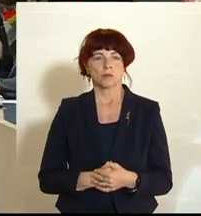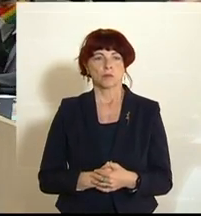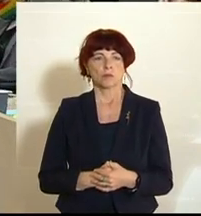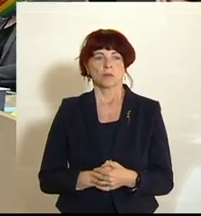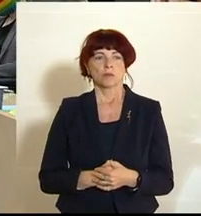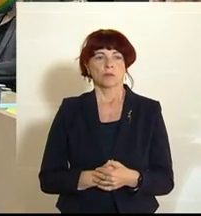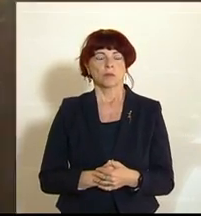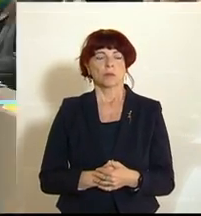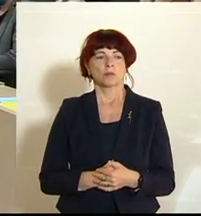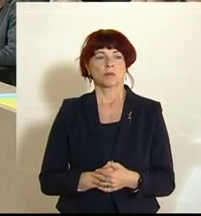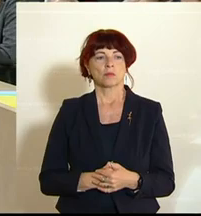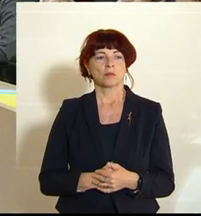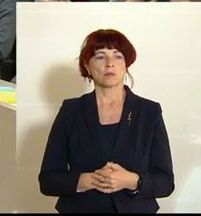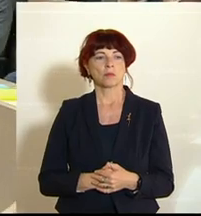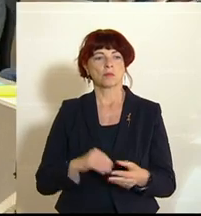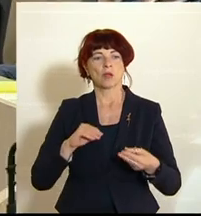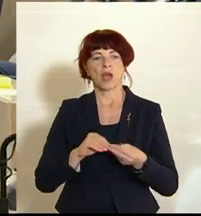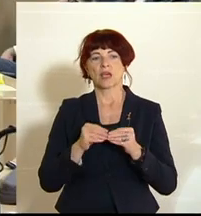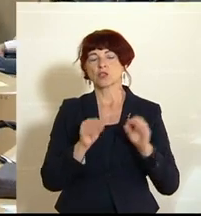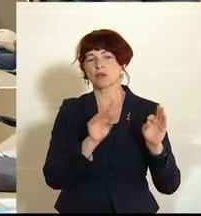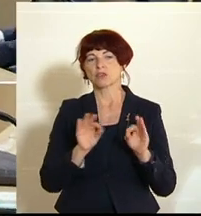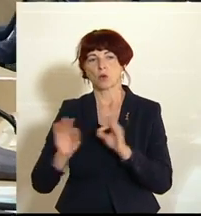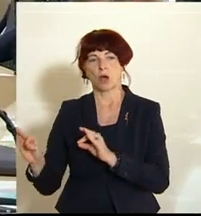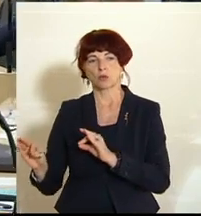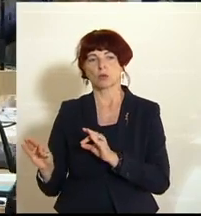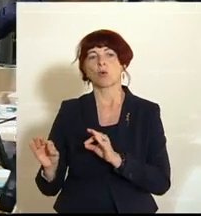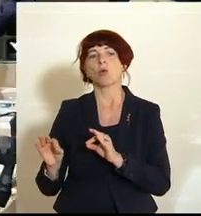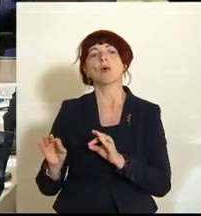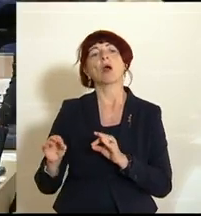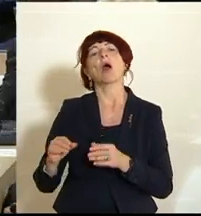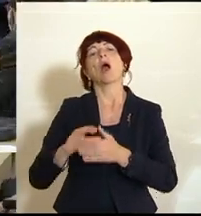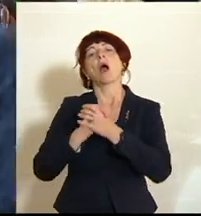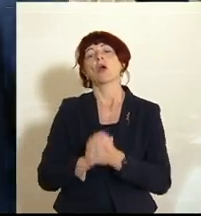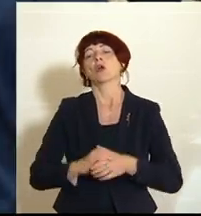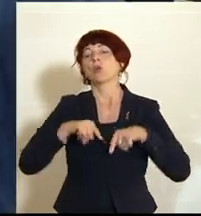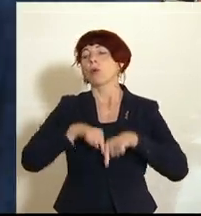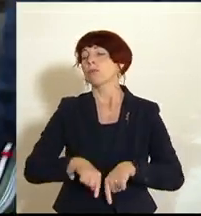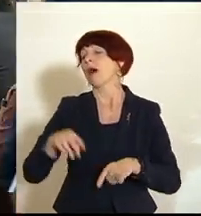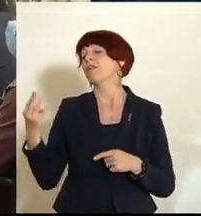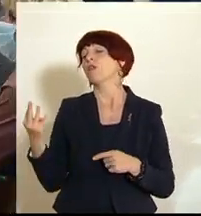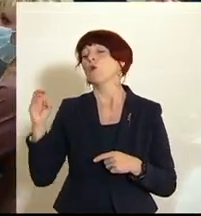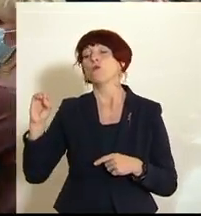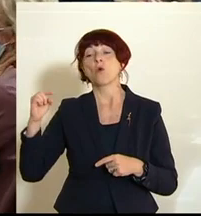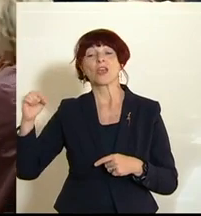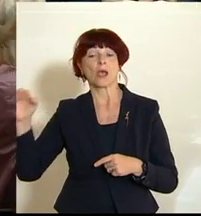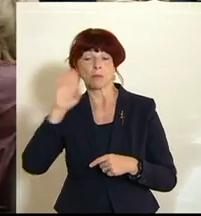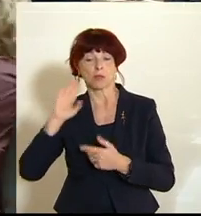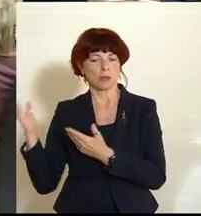Der SPÖ-stellvertretende Klubobmann Leichtfried möchte, dass die Tagesordnung verändert wird, nämlich